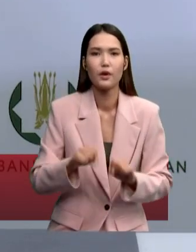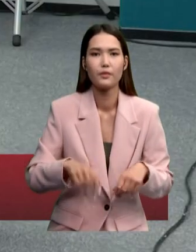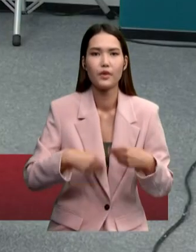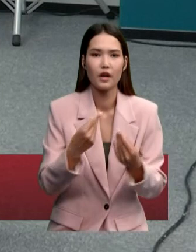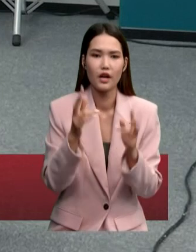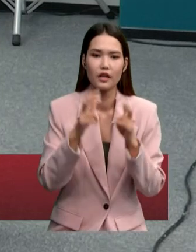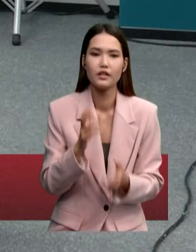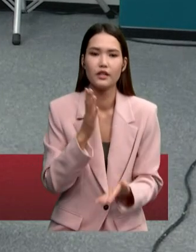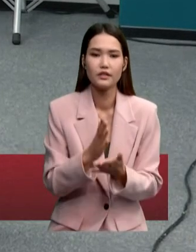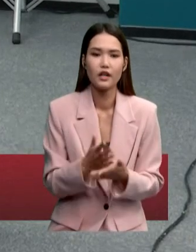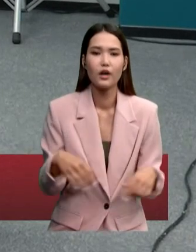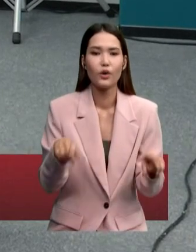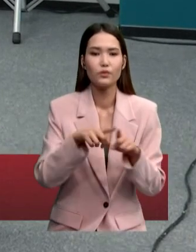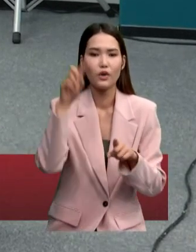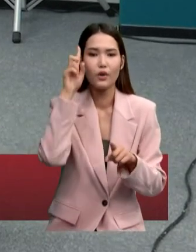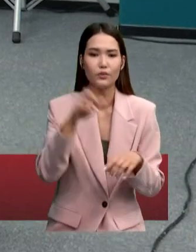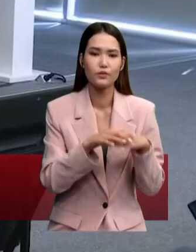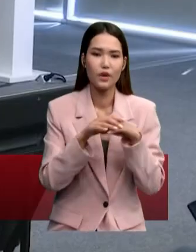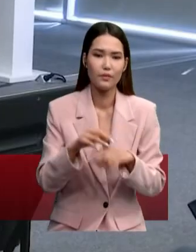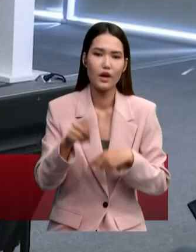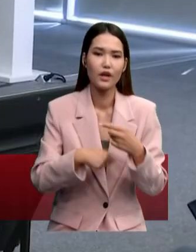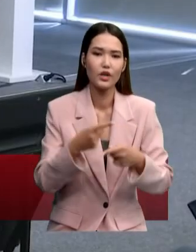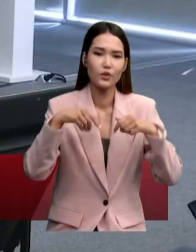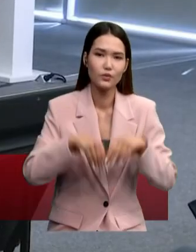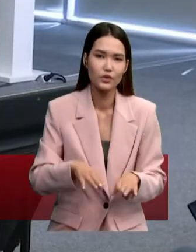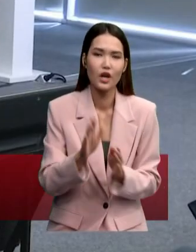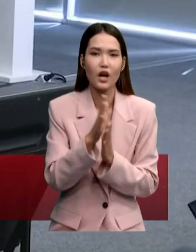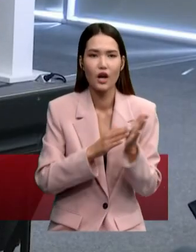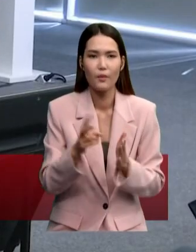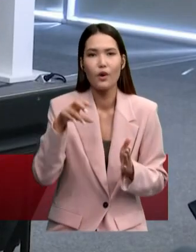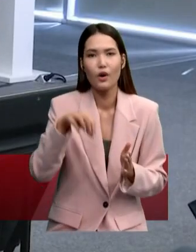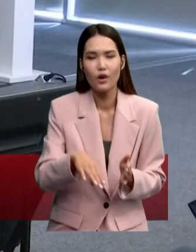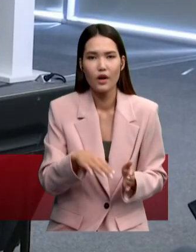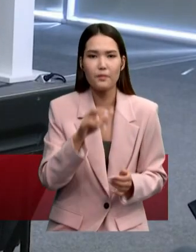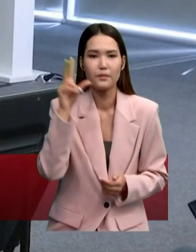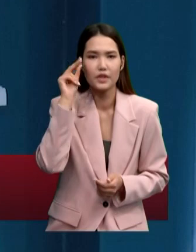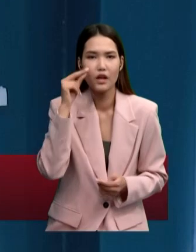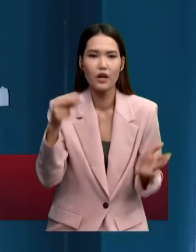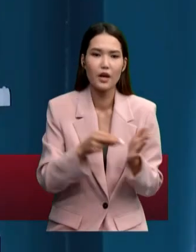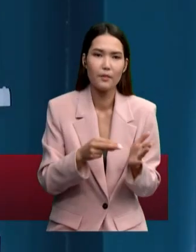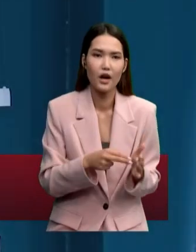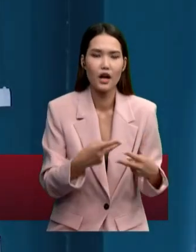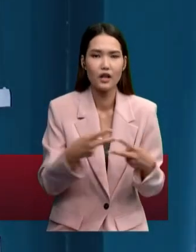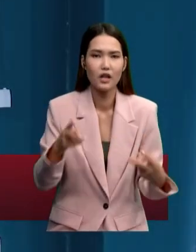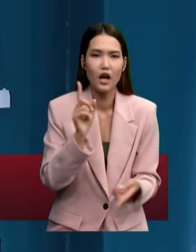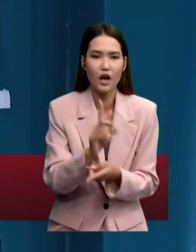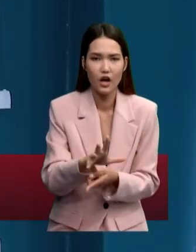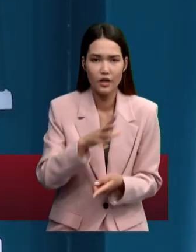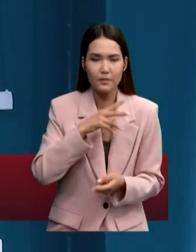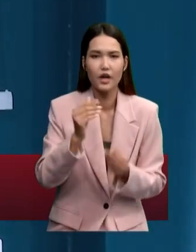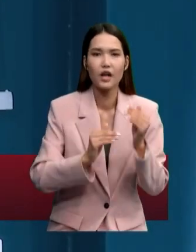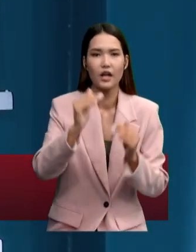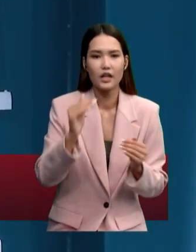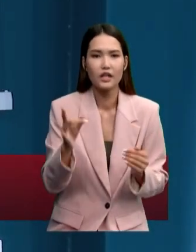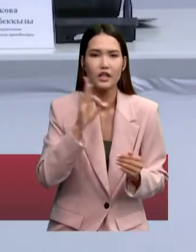қарастырады. Не де болса, Ұлттық банктың келесі шешімі жанар жағармай мен коммуналдық тарифтердің бағасына байлаулы болмақ. Одан өзге инфляциялық